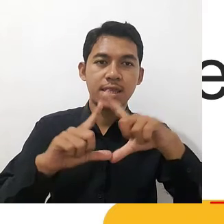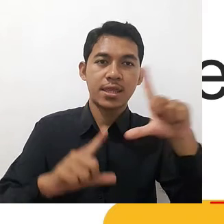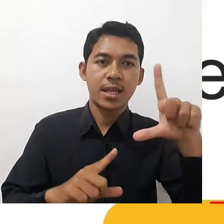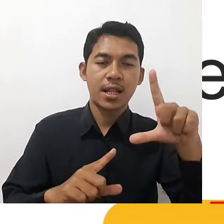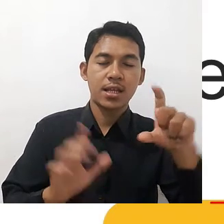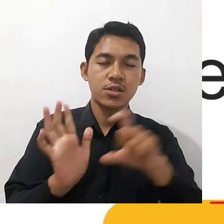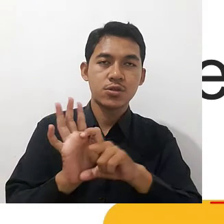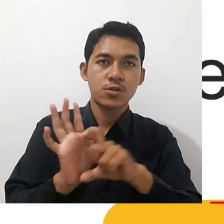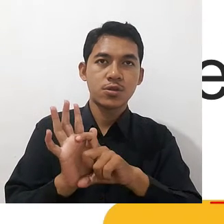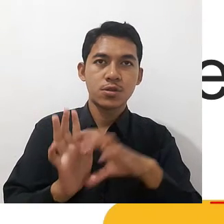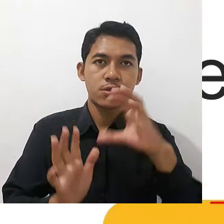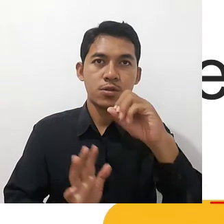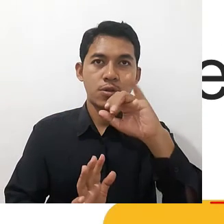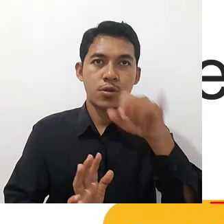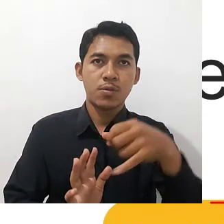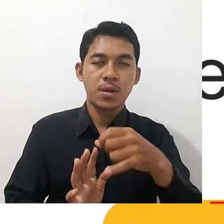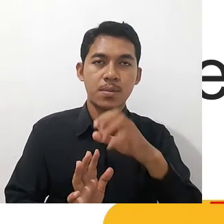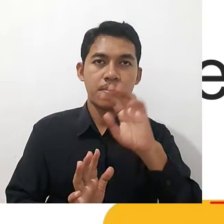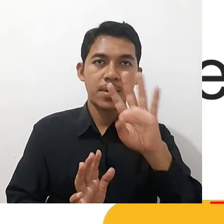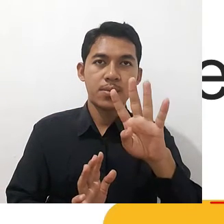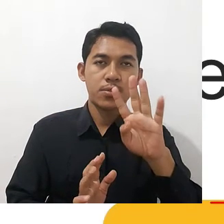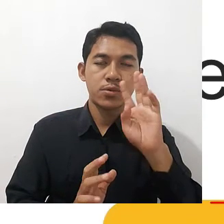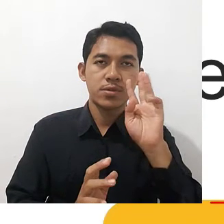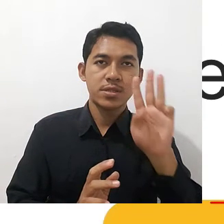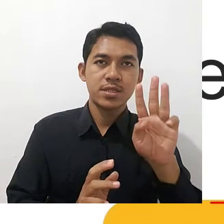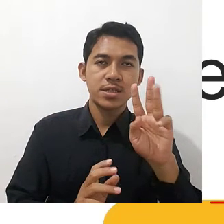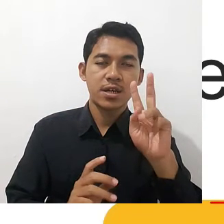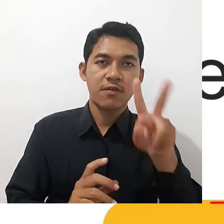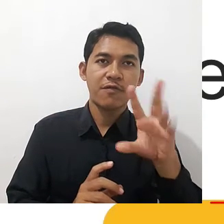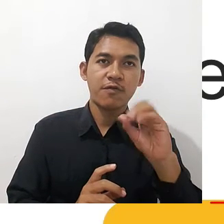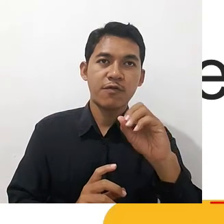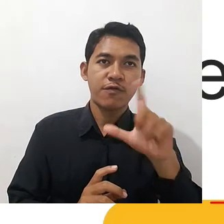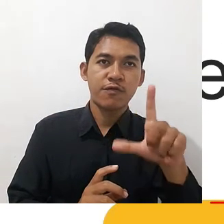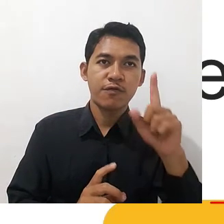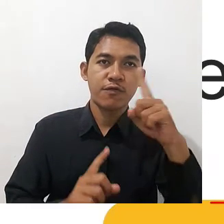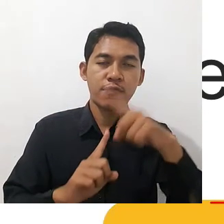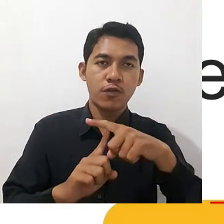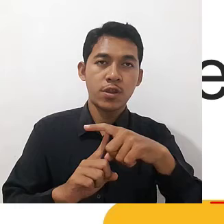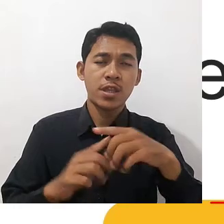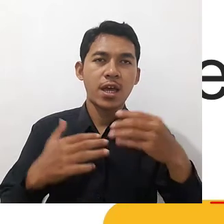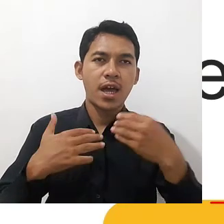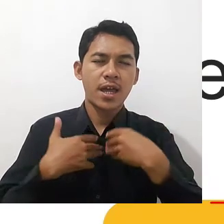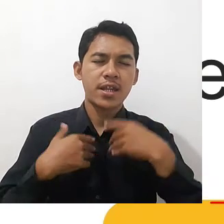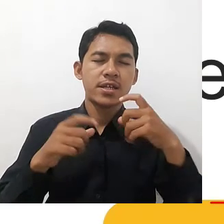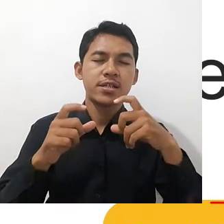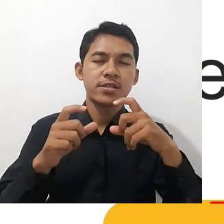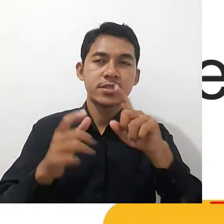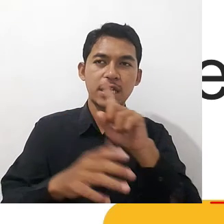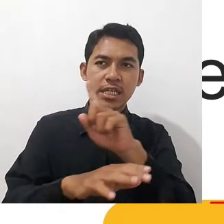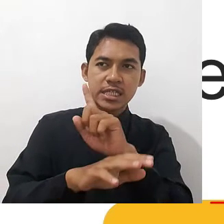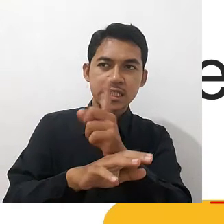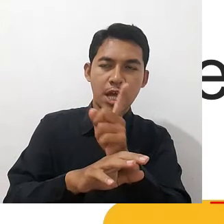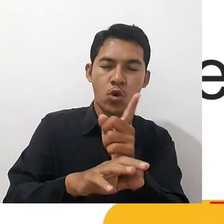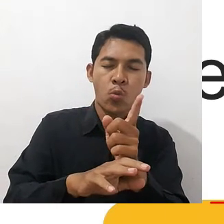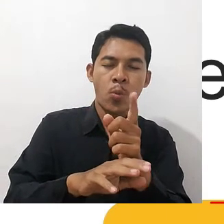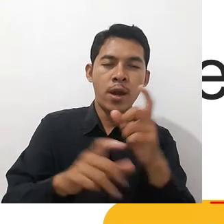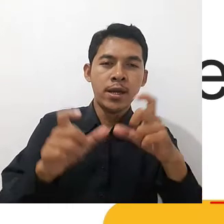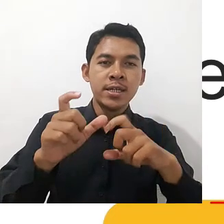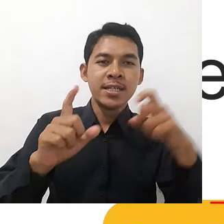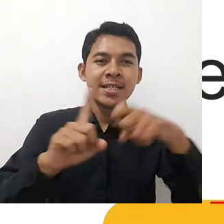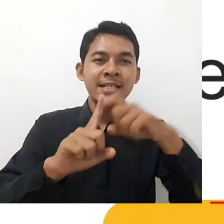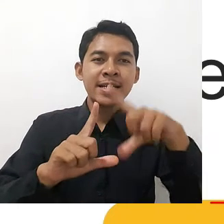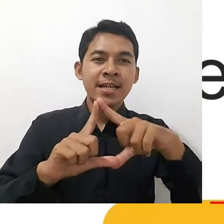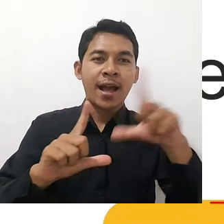langsung ya, misalkan 0,83 volt. Nah, sementara kalau misalkan pakai analog, dia pakai jarum dan juga ada skalanya gitu tuh. Jadi jauh